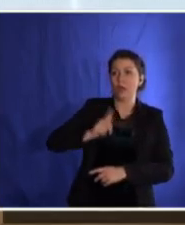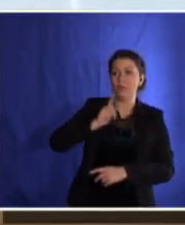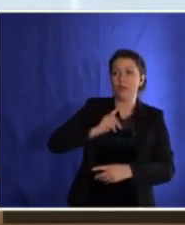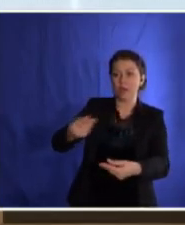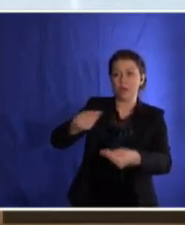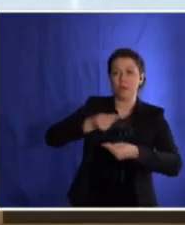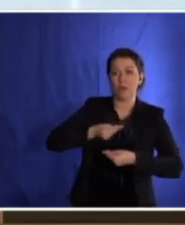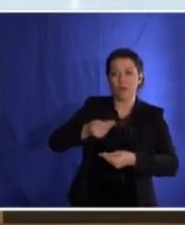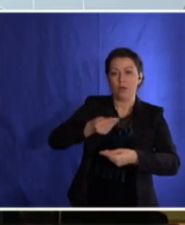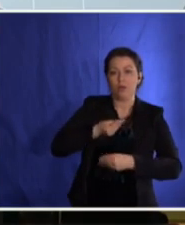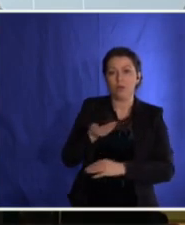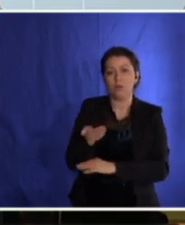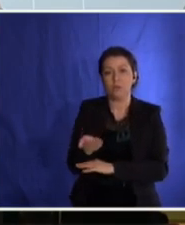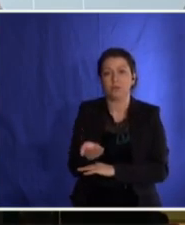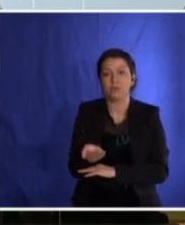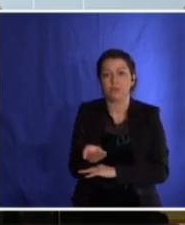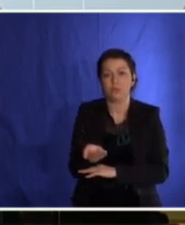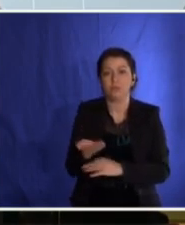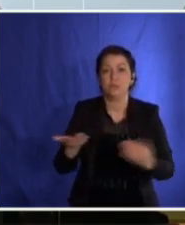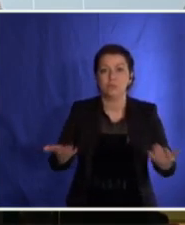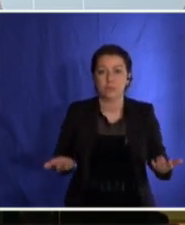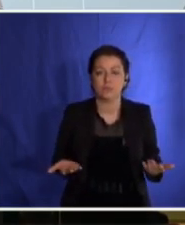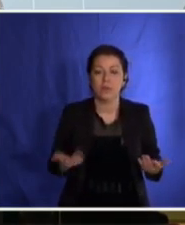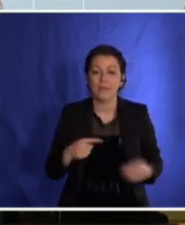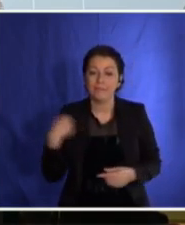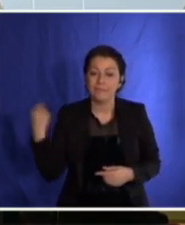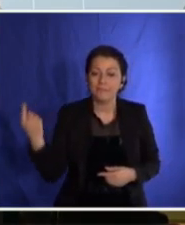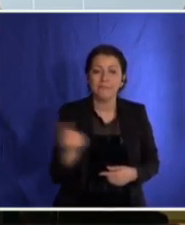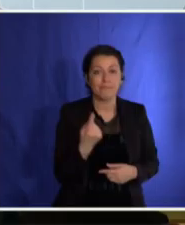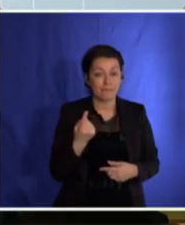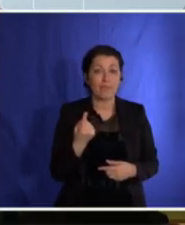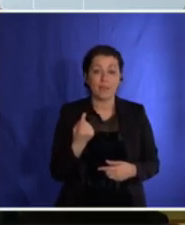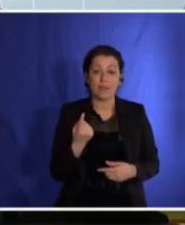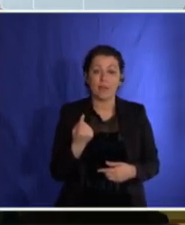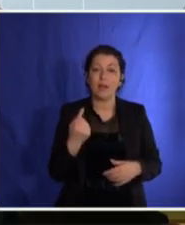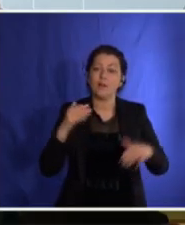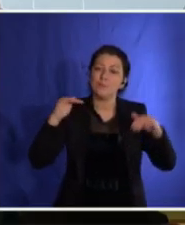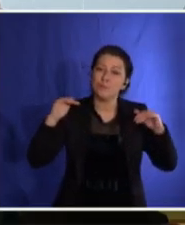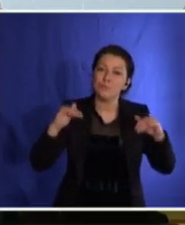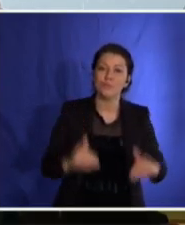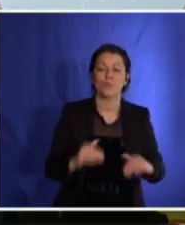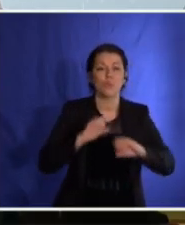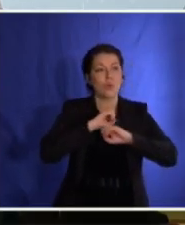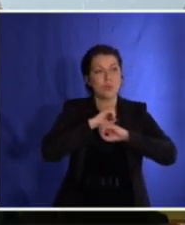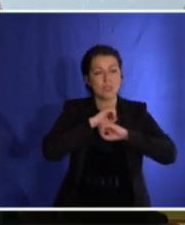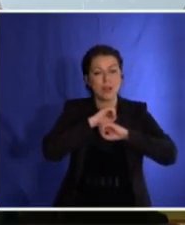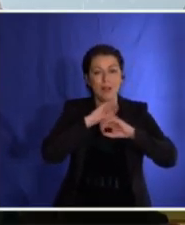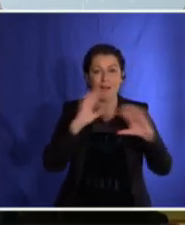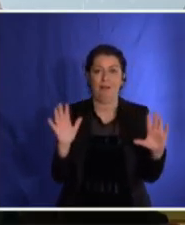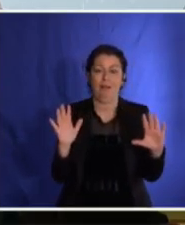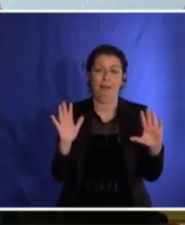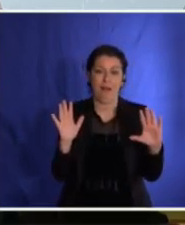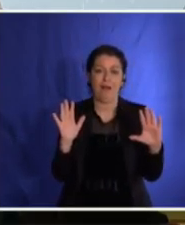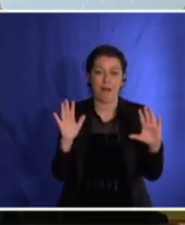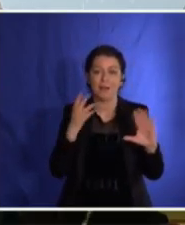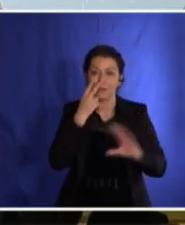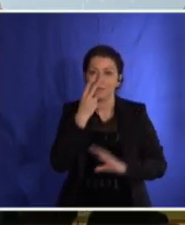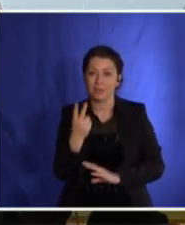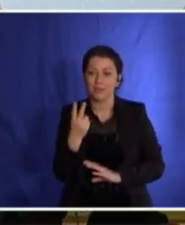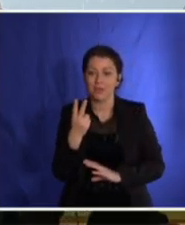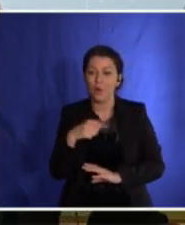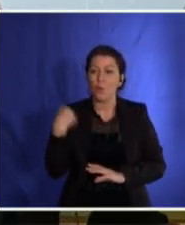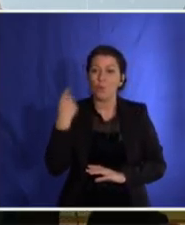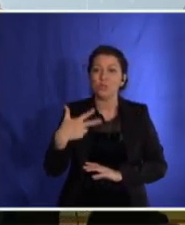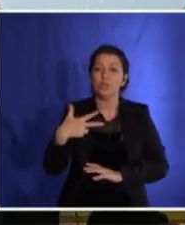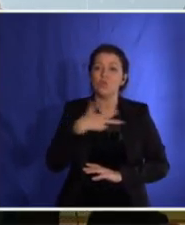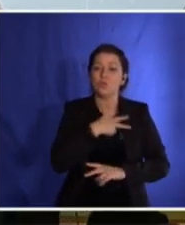Hand aufhalten. Wir müssen uns wieder darüber klar werden, wer macht unseren Sozialstaat